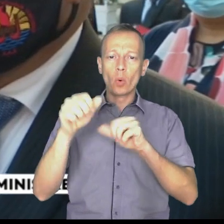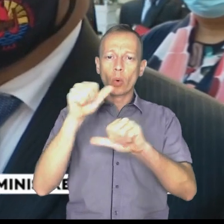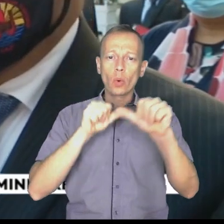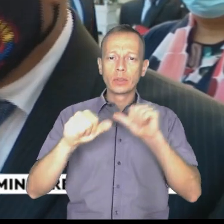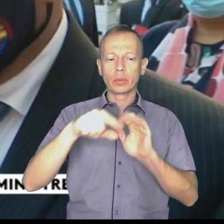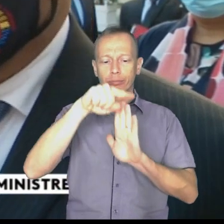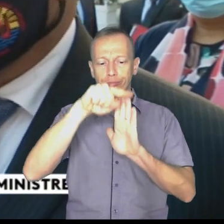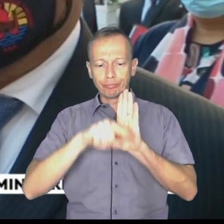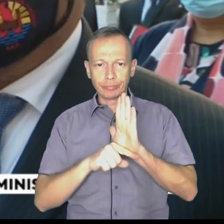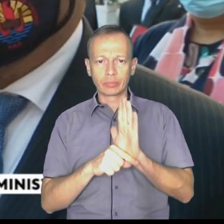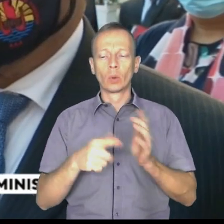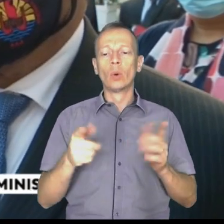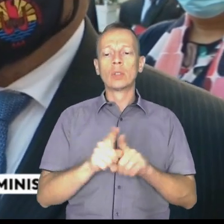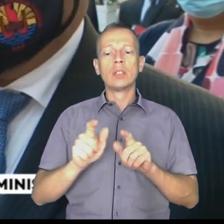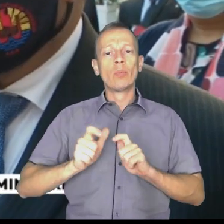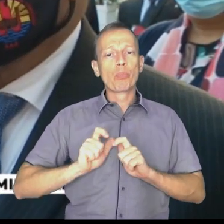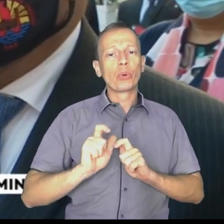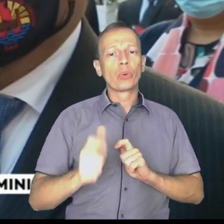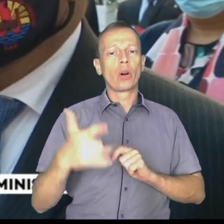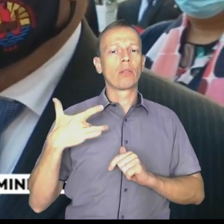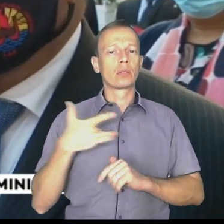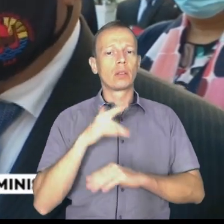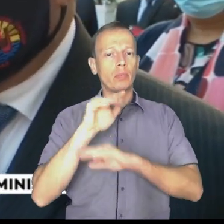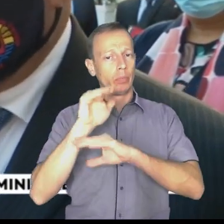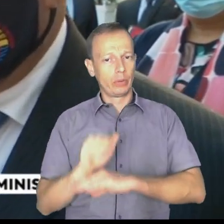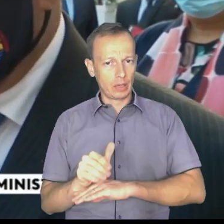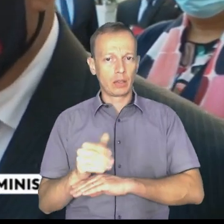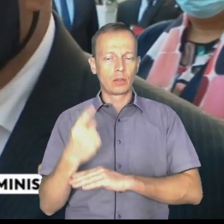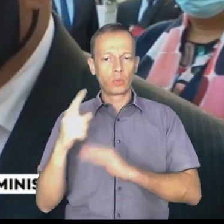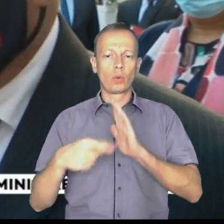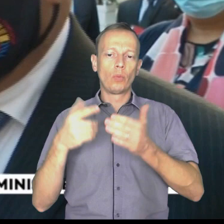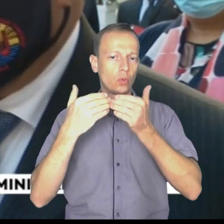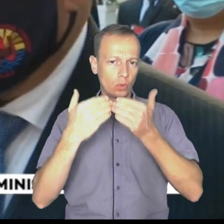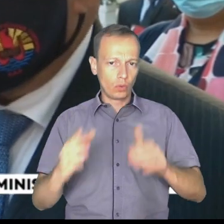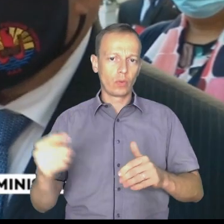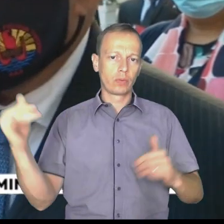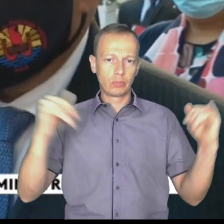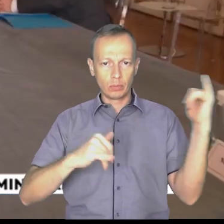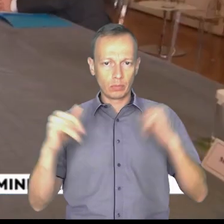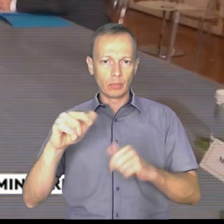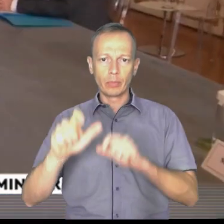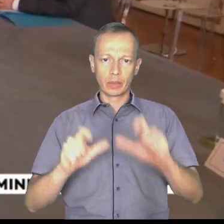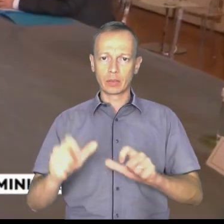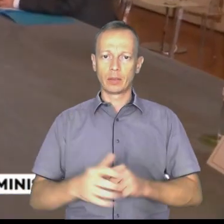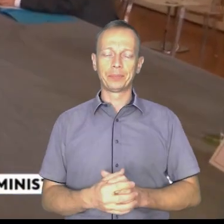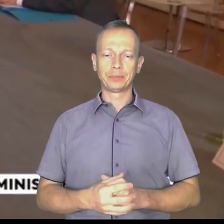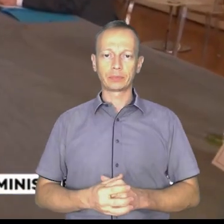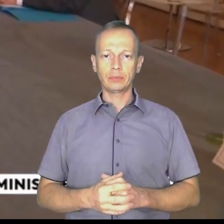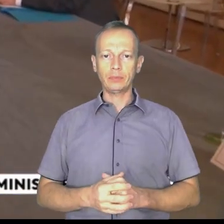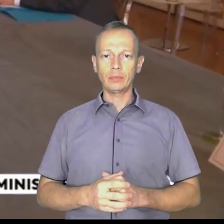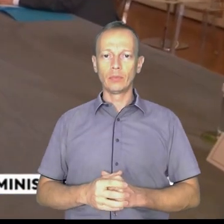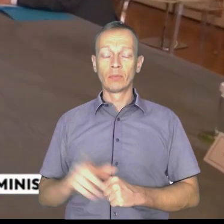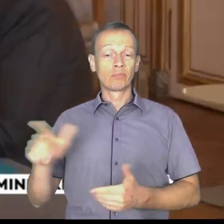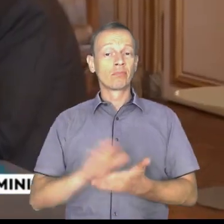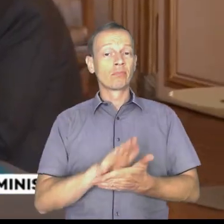conditions, sur les protocoles sanitaires à mettre en place avant la réouverture de ces frontières. Pas de